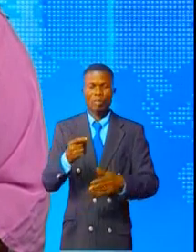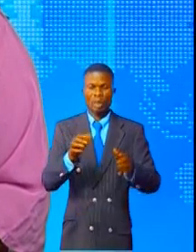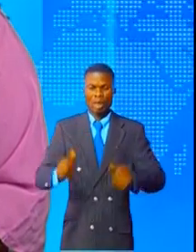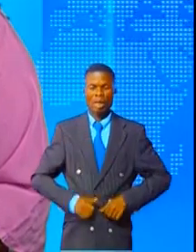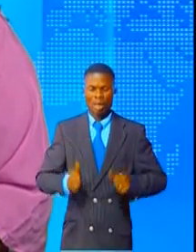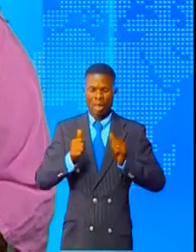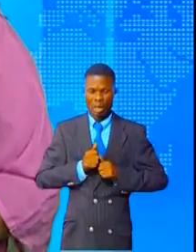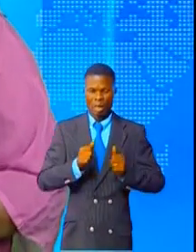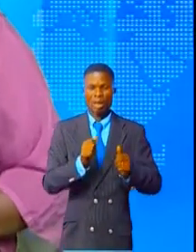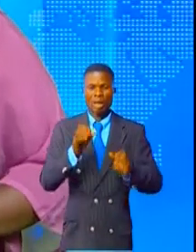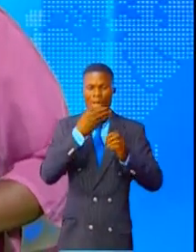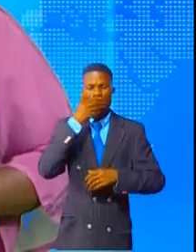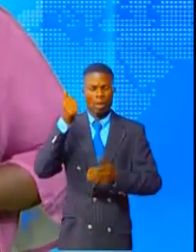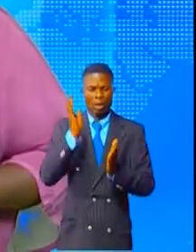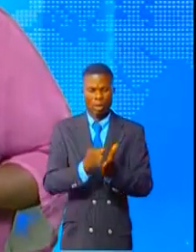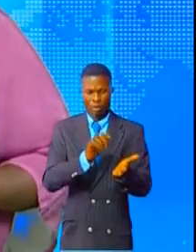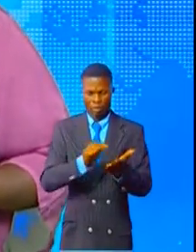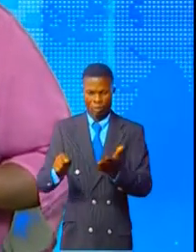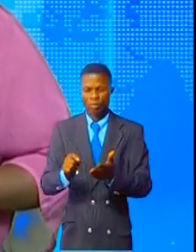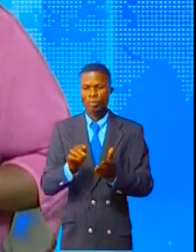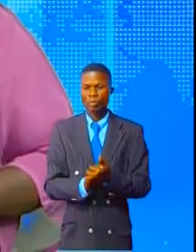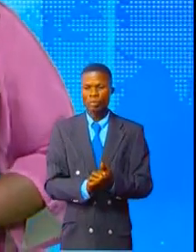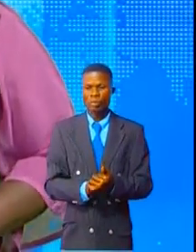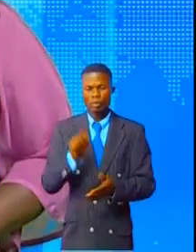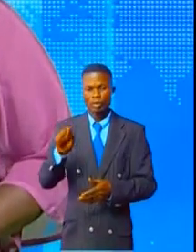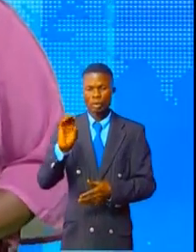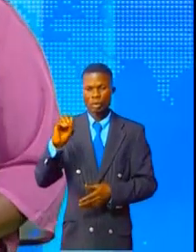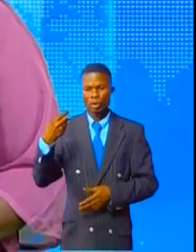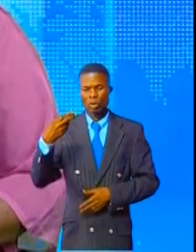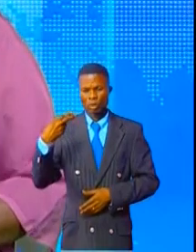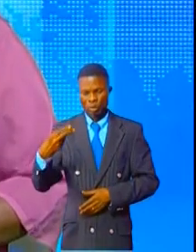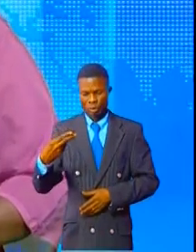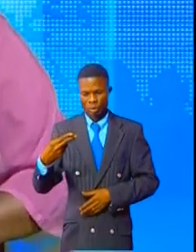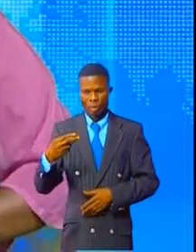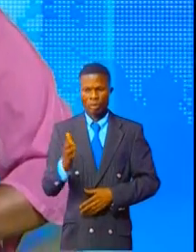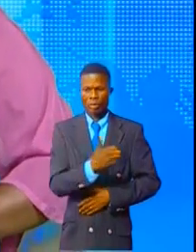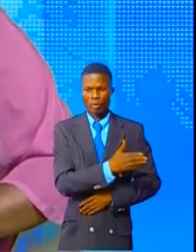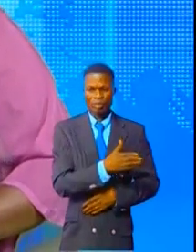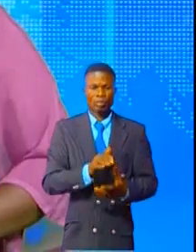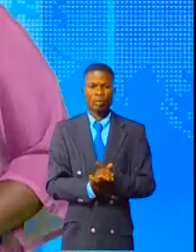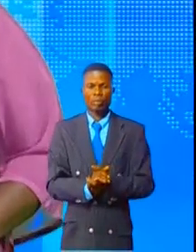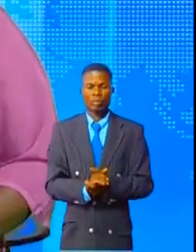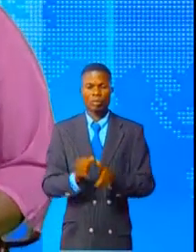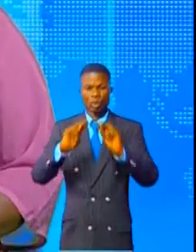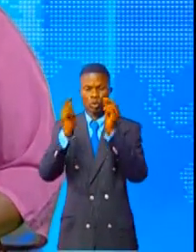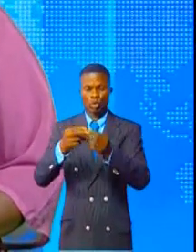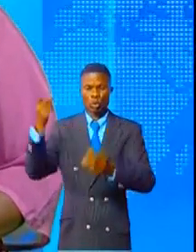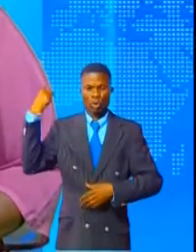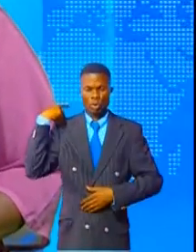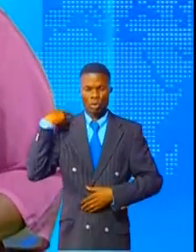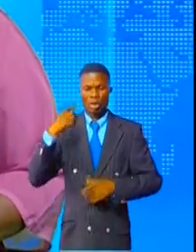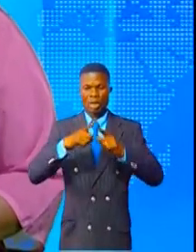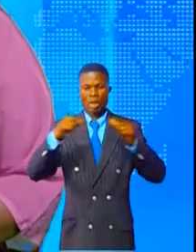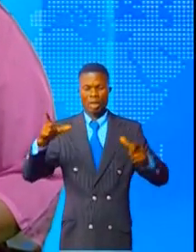ou en littérature @ fondation au point org et les caucus des députés du grand